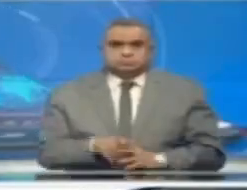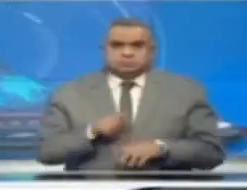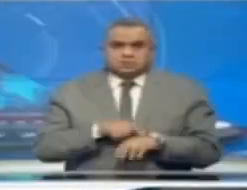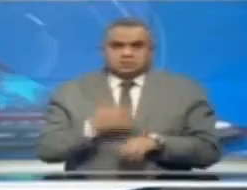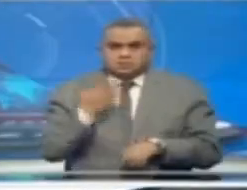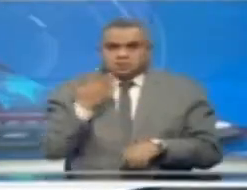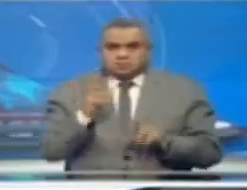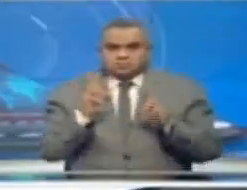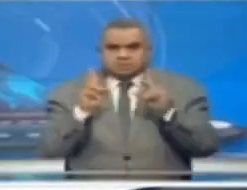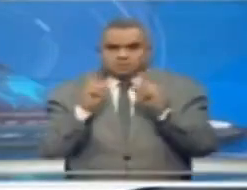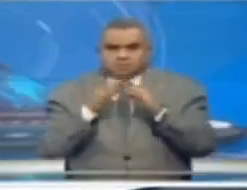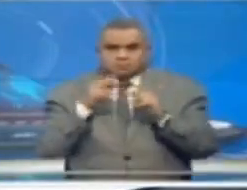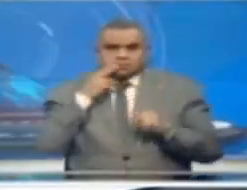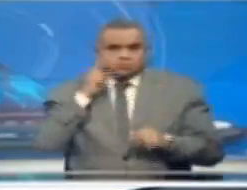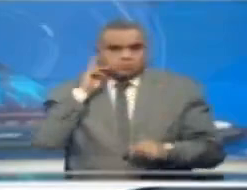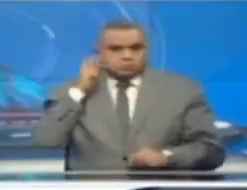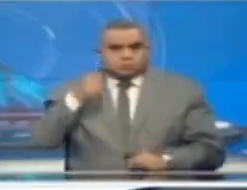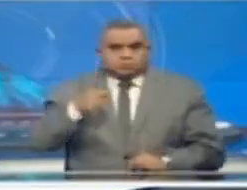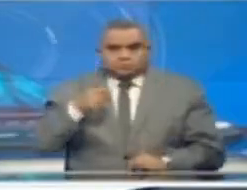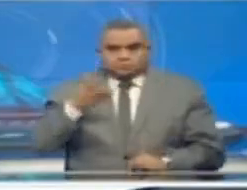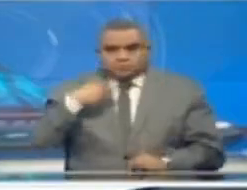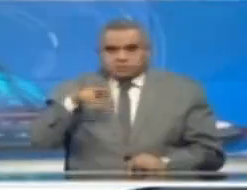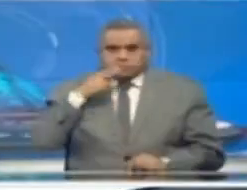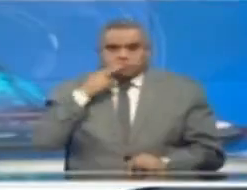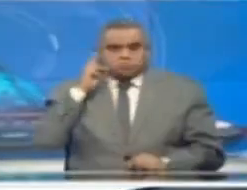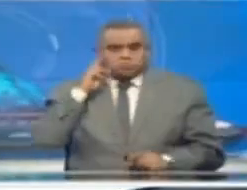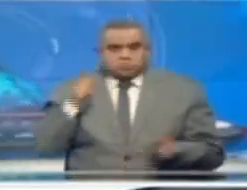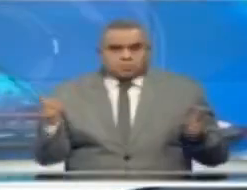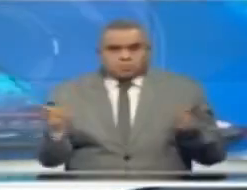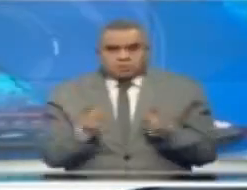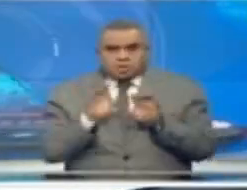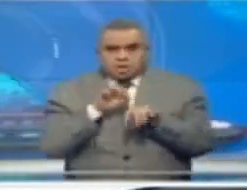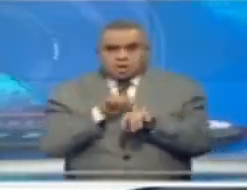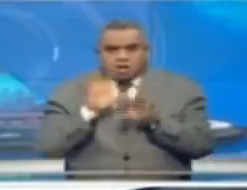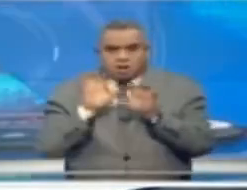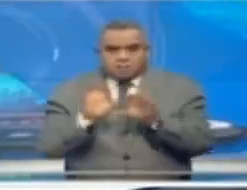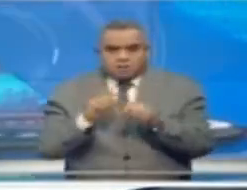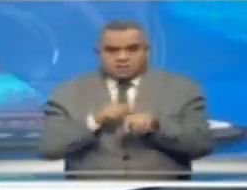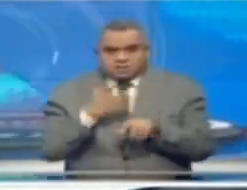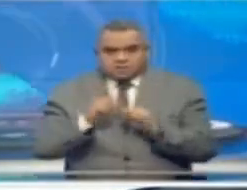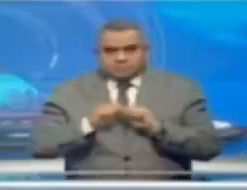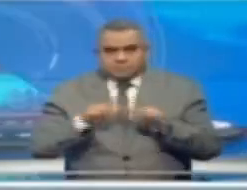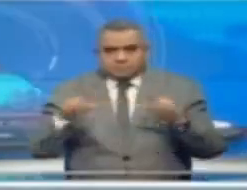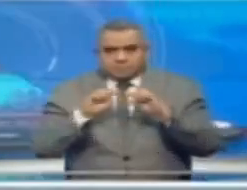الخامسة من التلفزيون المصري. أهلا بكم. أهلا بحضراتكم، ونبدأ الخامسة بالعناوين.